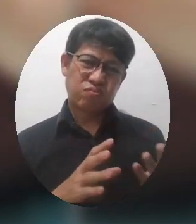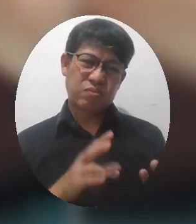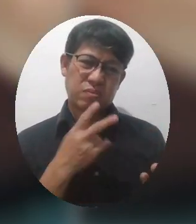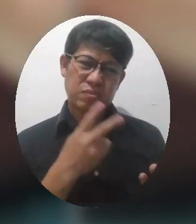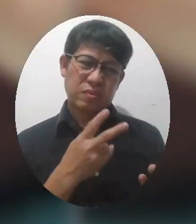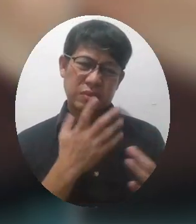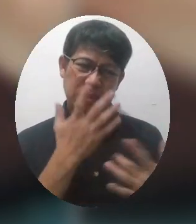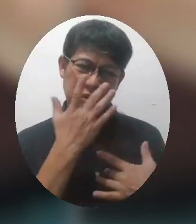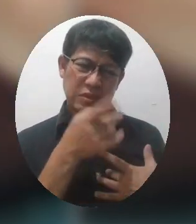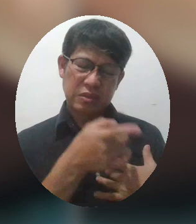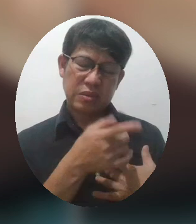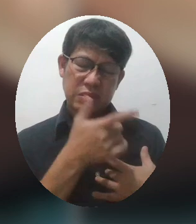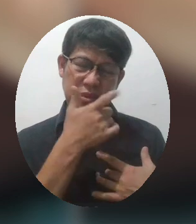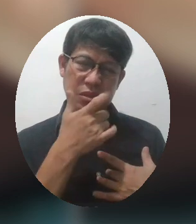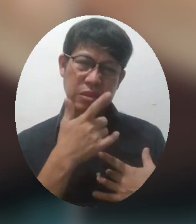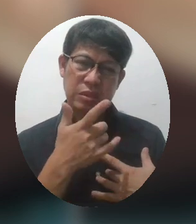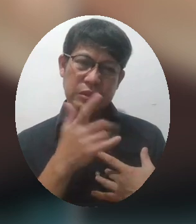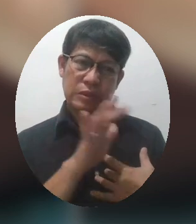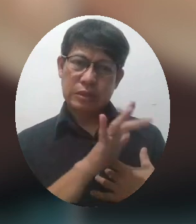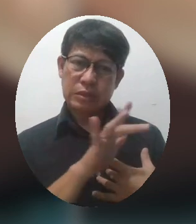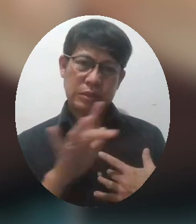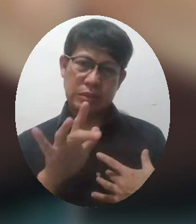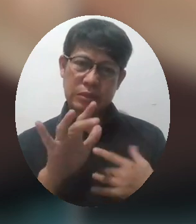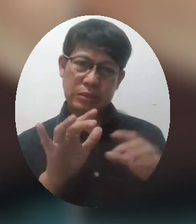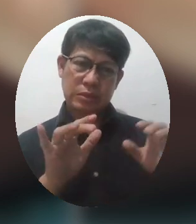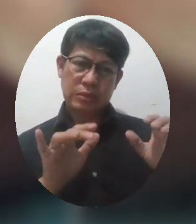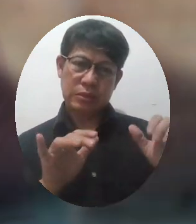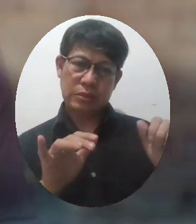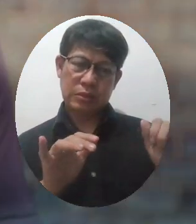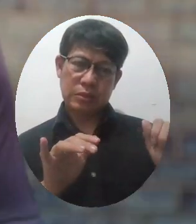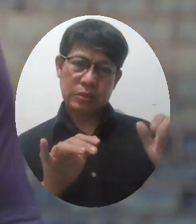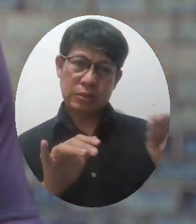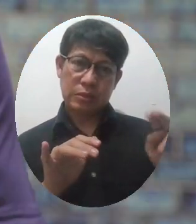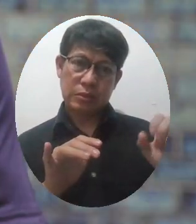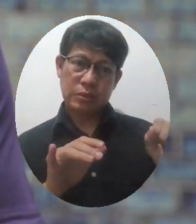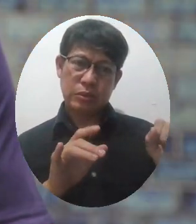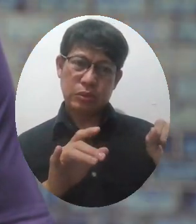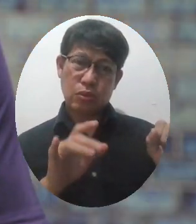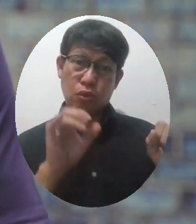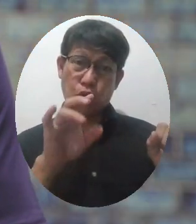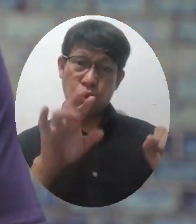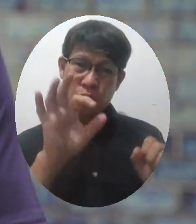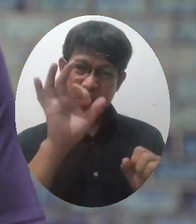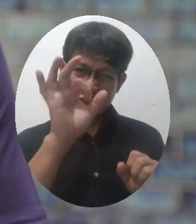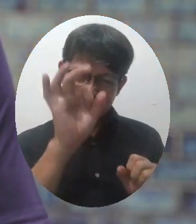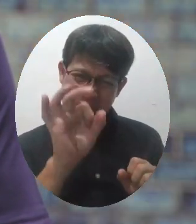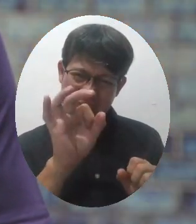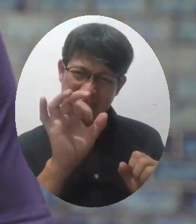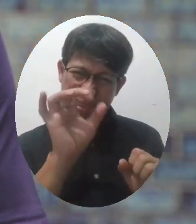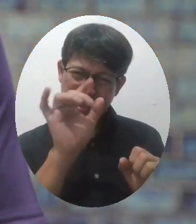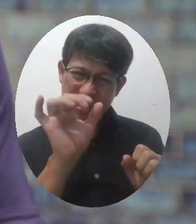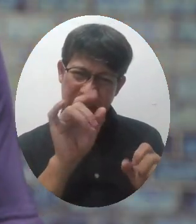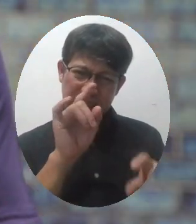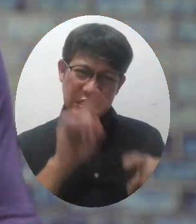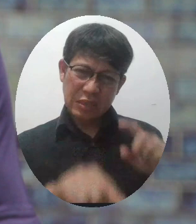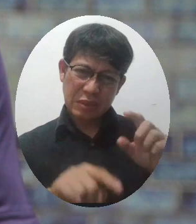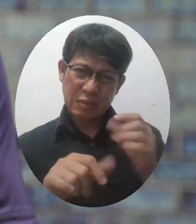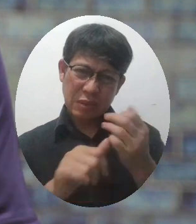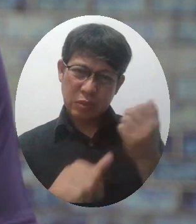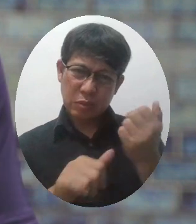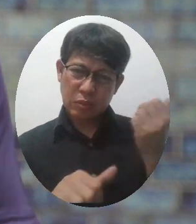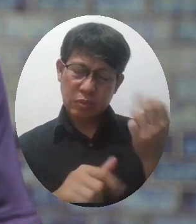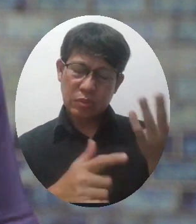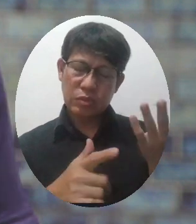kaso na mayroong butas ngunit hindi sapat ang laki para mailabas ang dumi. Ito ay